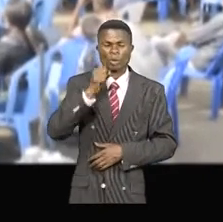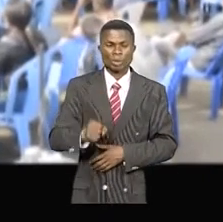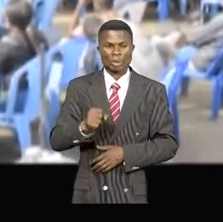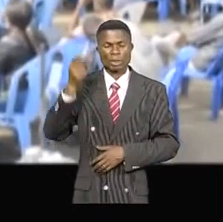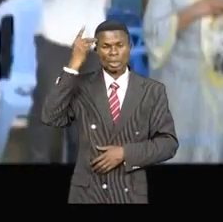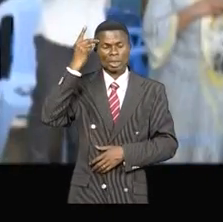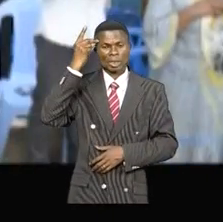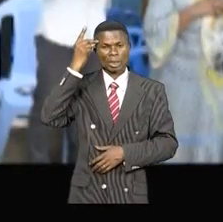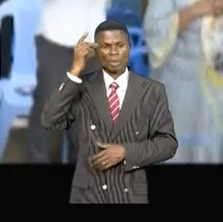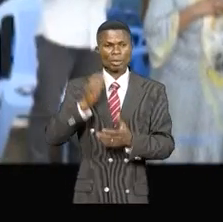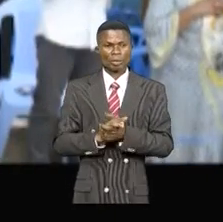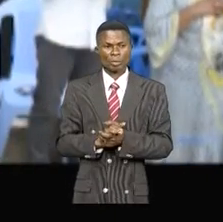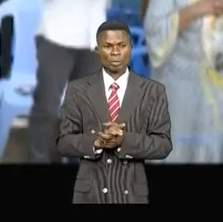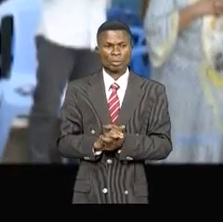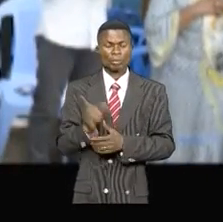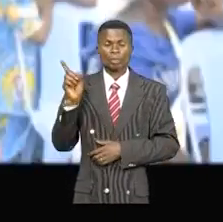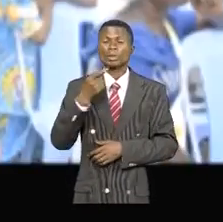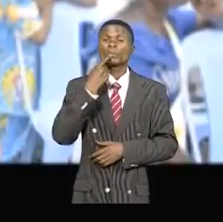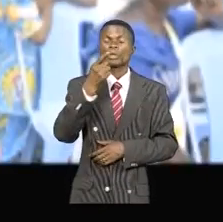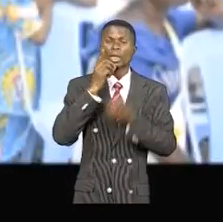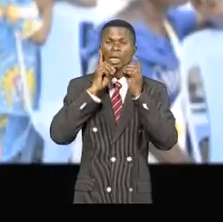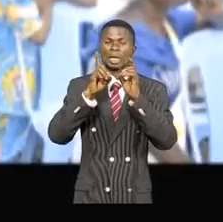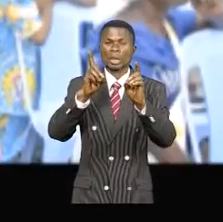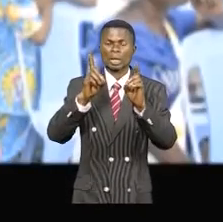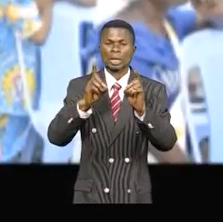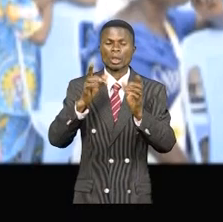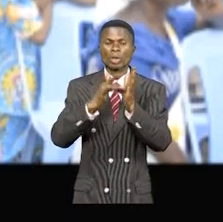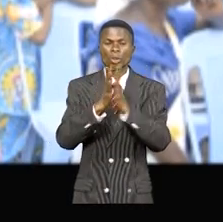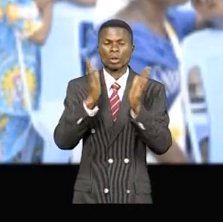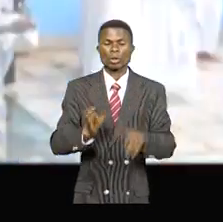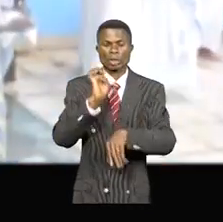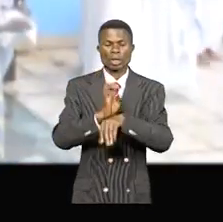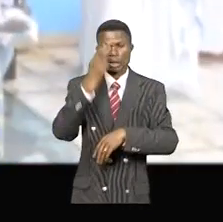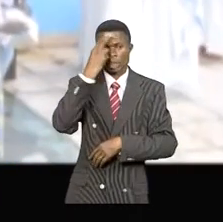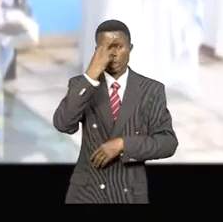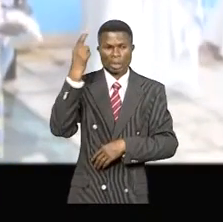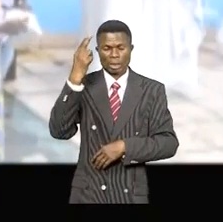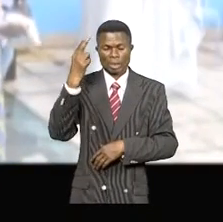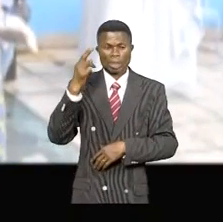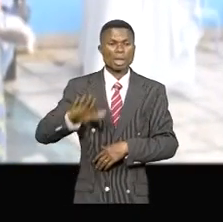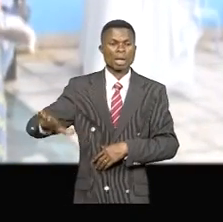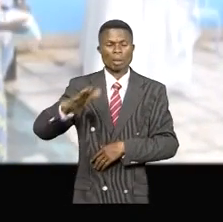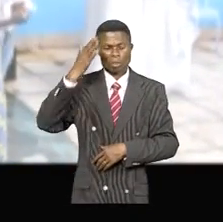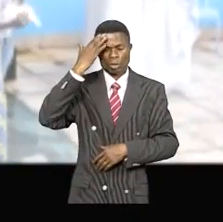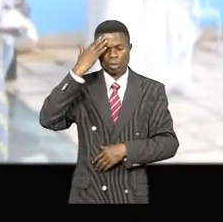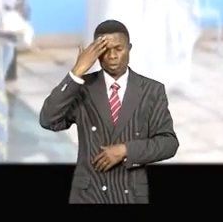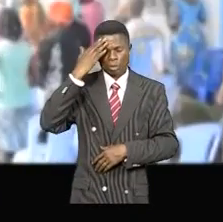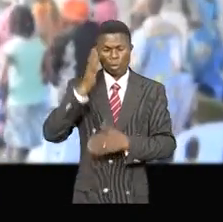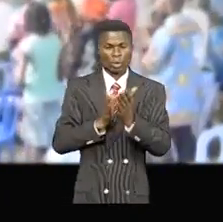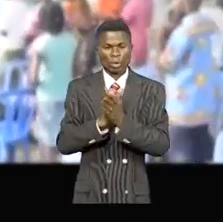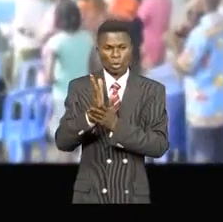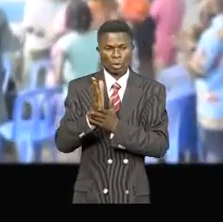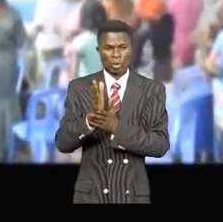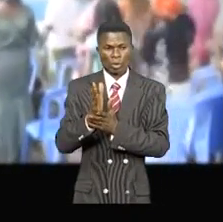de Kinshasa, a par une déclaration adressée aux chrétiens de l'Église catholique reconnu le caractère officiel